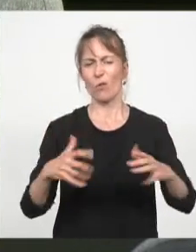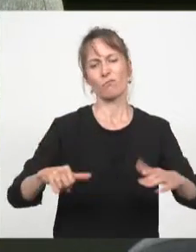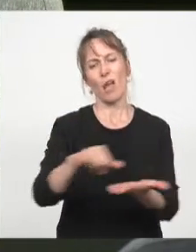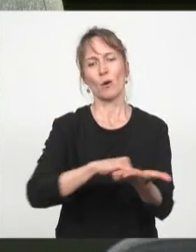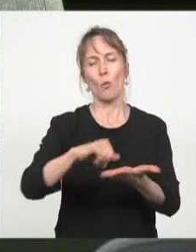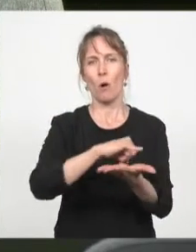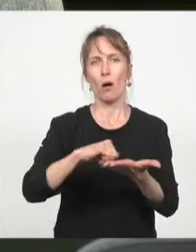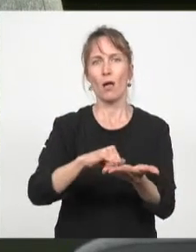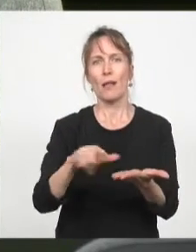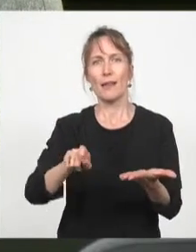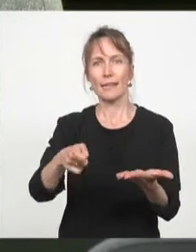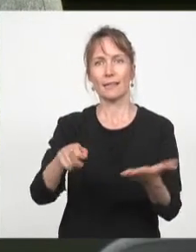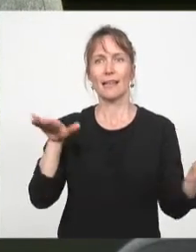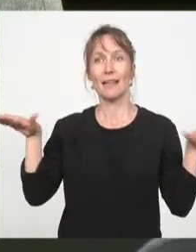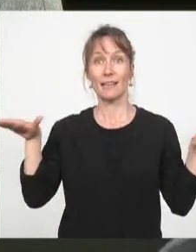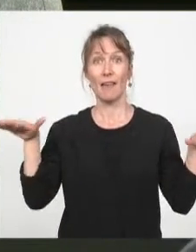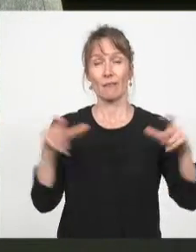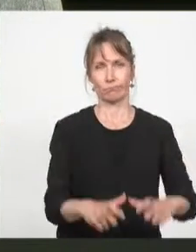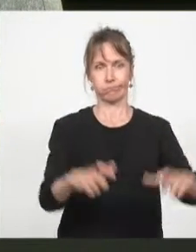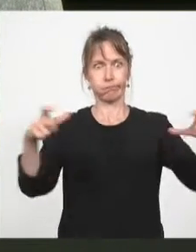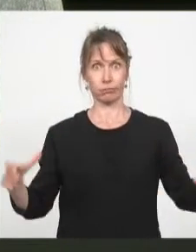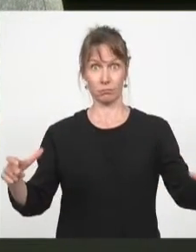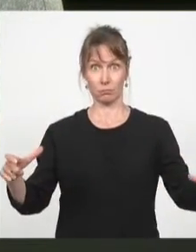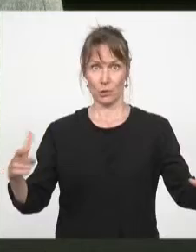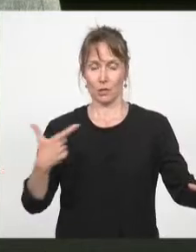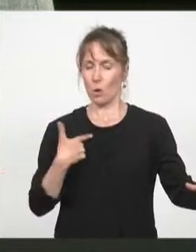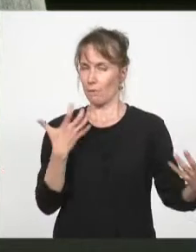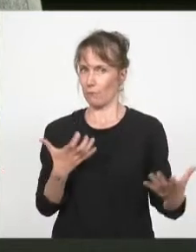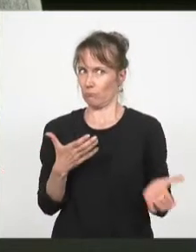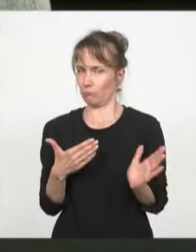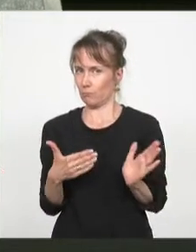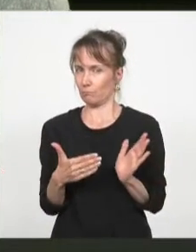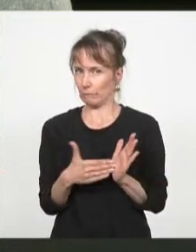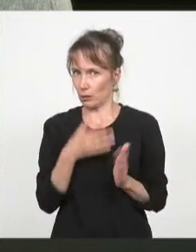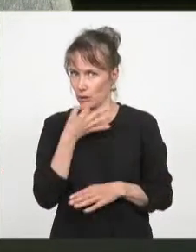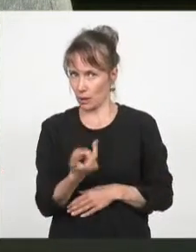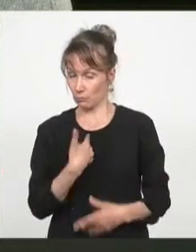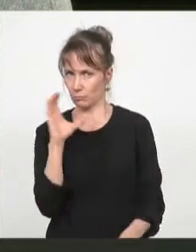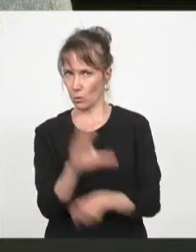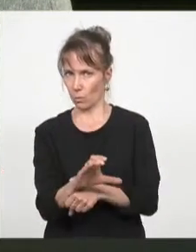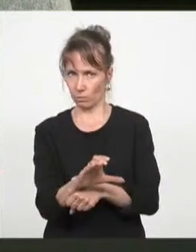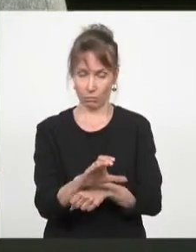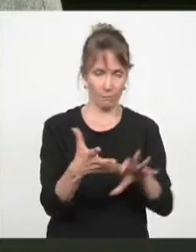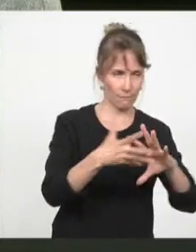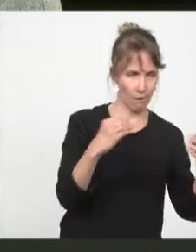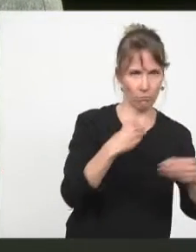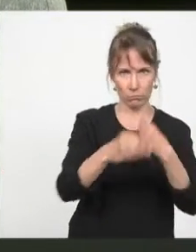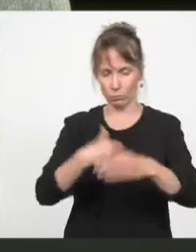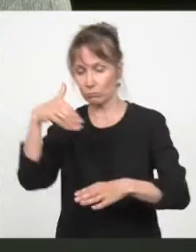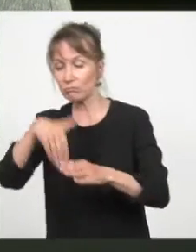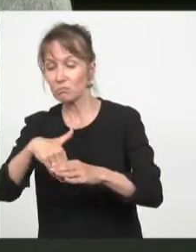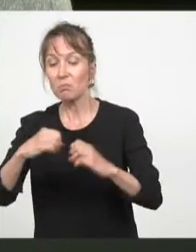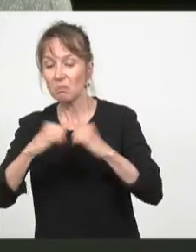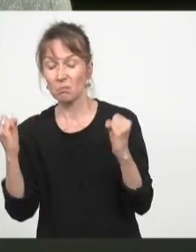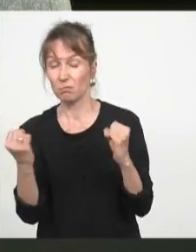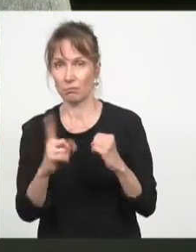l'aéroport de Léquin a été adoptée en bureau. Je souhaite rappeler ce soir notre opposition à cette décision tant sur la forme que sur le fond. Sur le fond, ce projet va à l'encontre